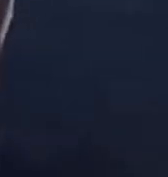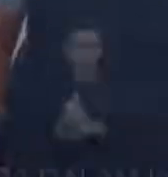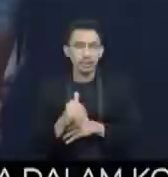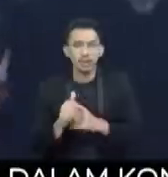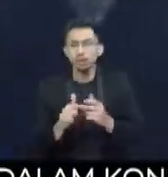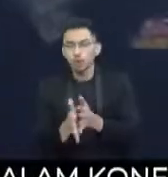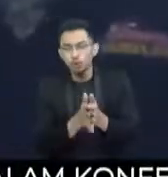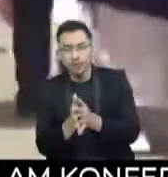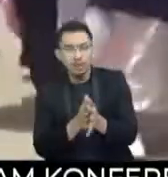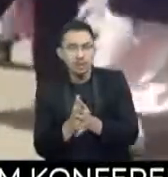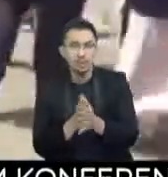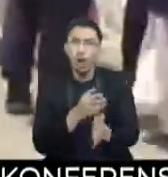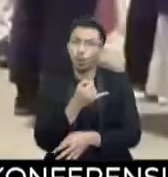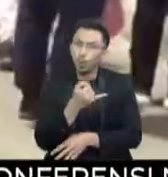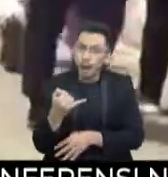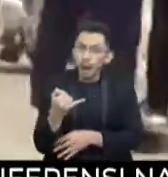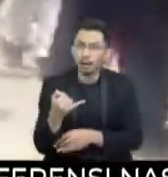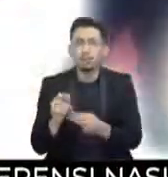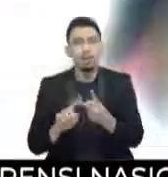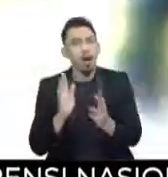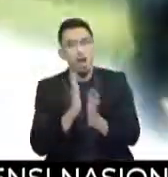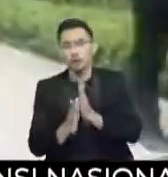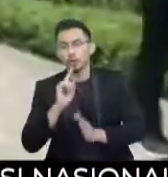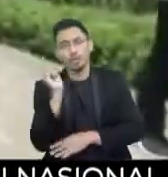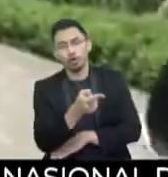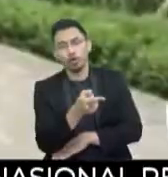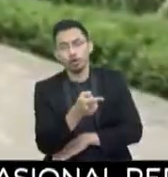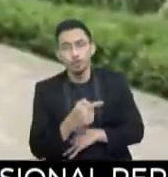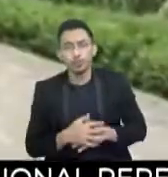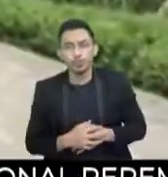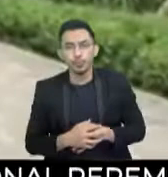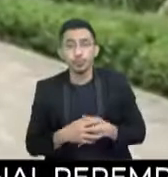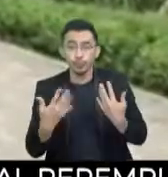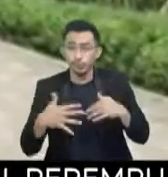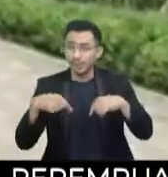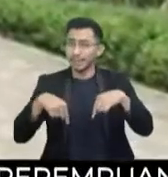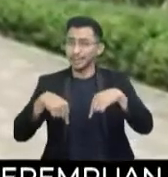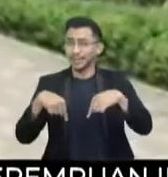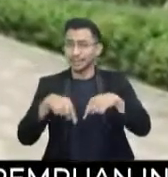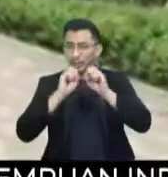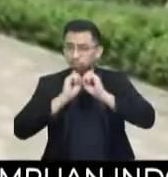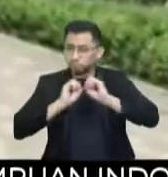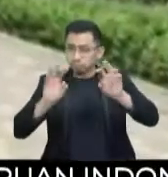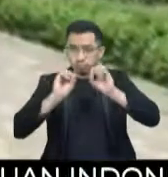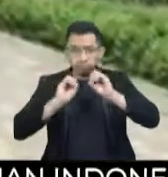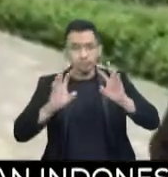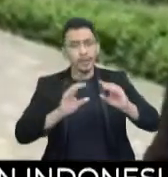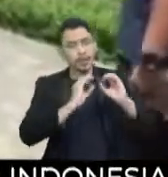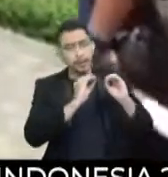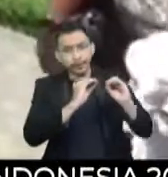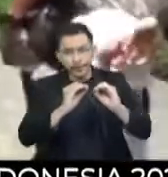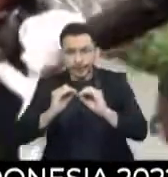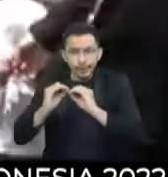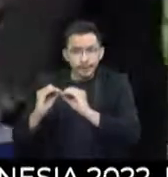memberikan teguran secara lisan pada pengelola. Ini adalah mengedukasi kembali baik kepada pengelola hotel, restoran, atau kepada para